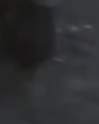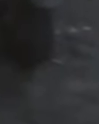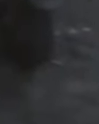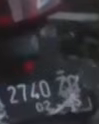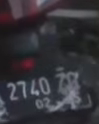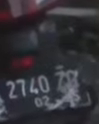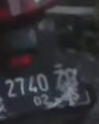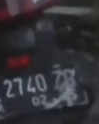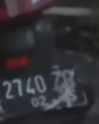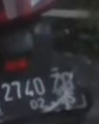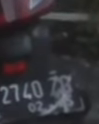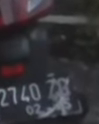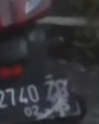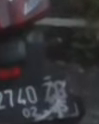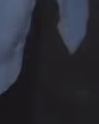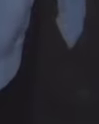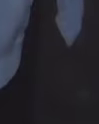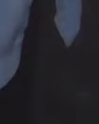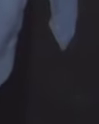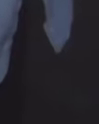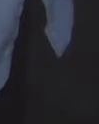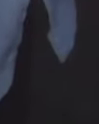kerabat sekitar 10 km dari rumahnya.